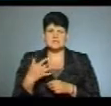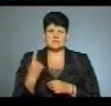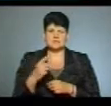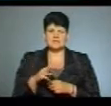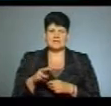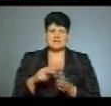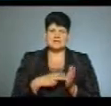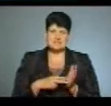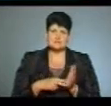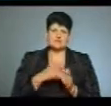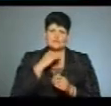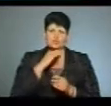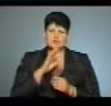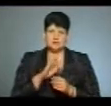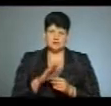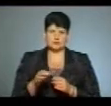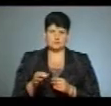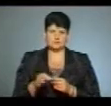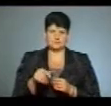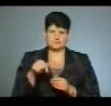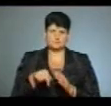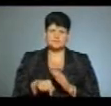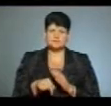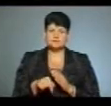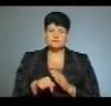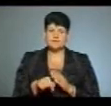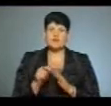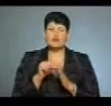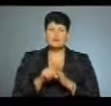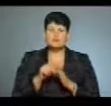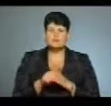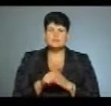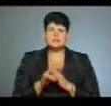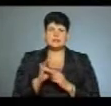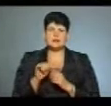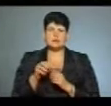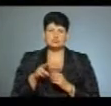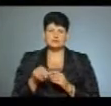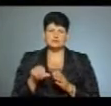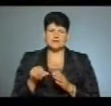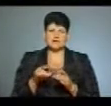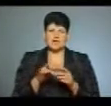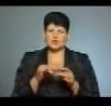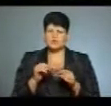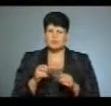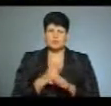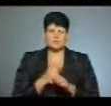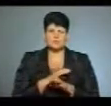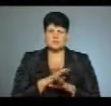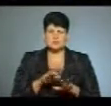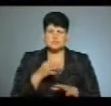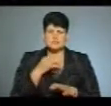достатня глибина озерця. Аналіз мулу на вміст шкідливих речовин робити не будуть, повідомив директор комунального